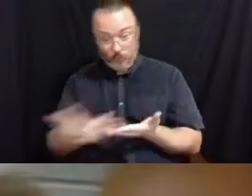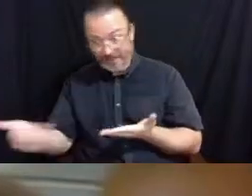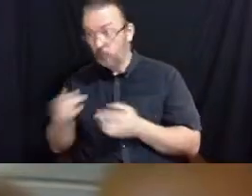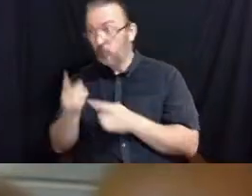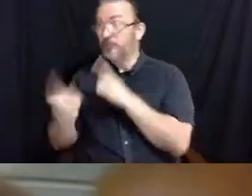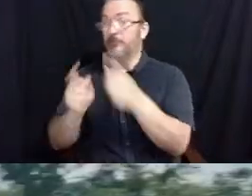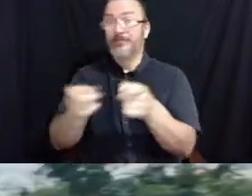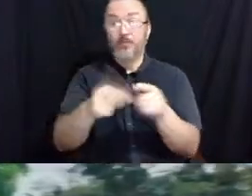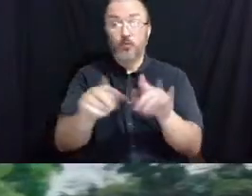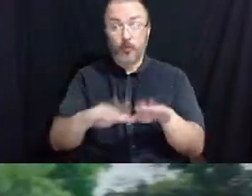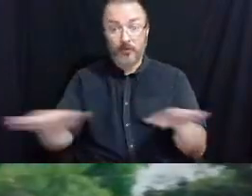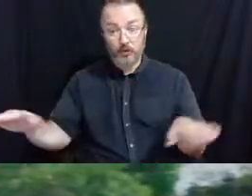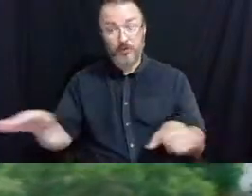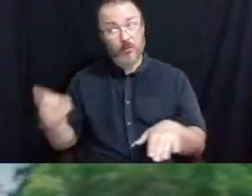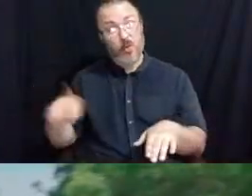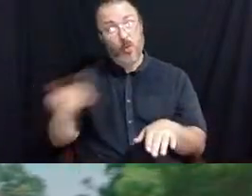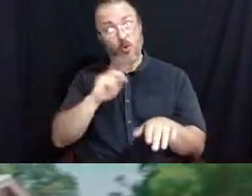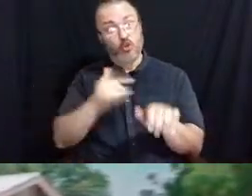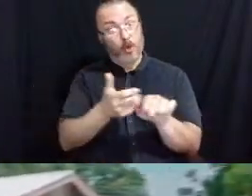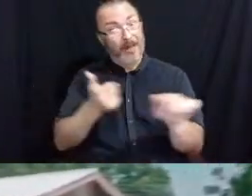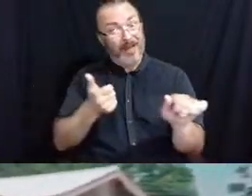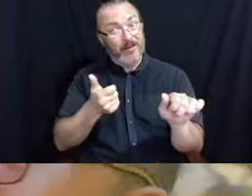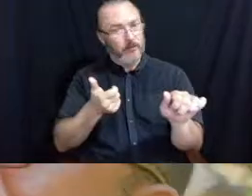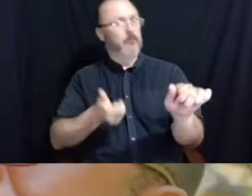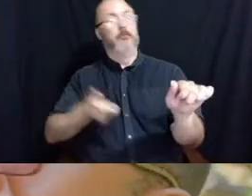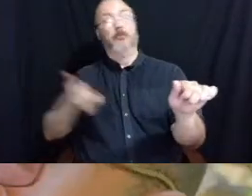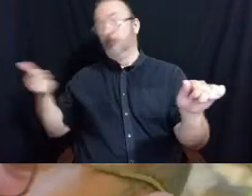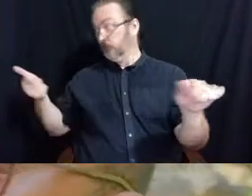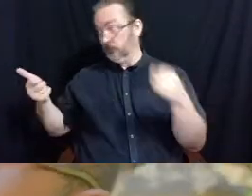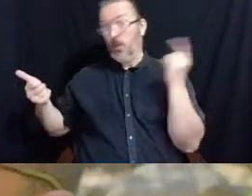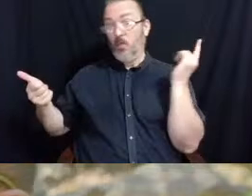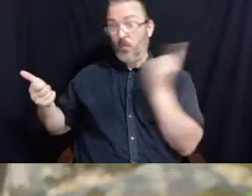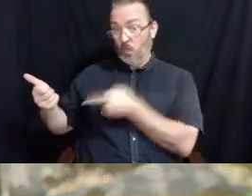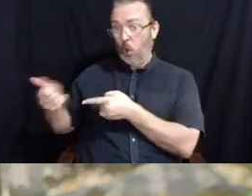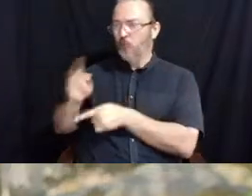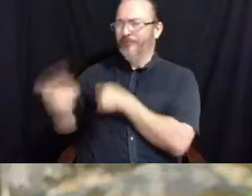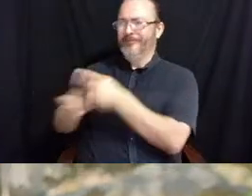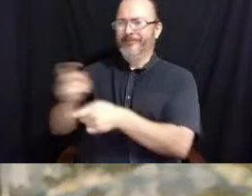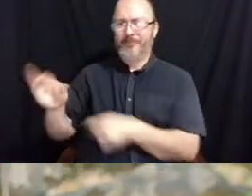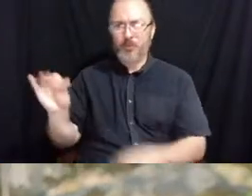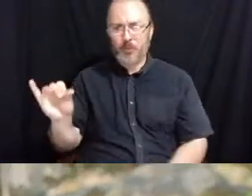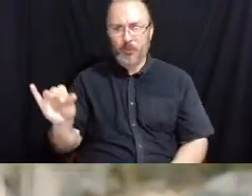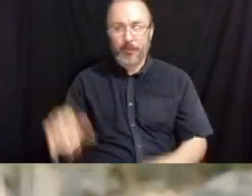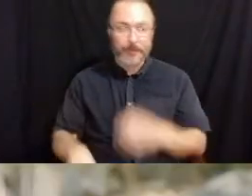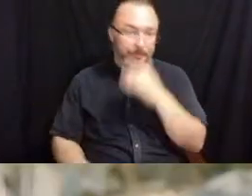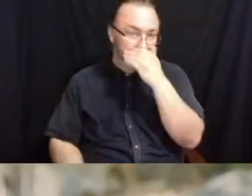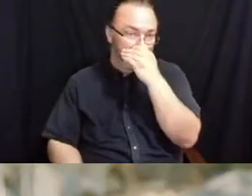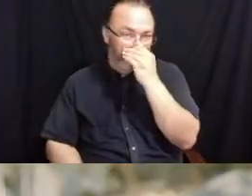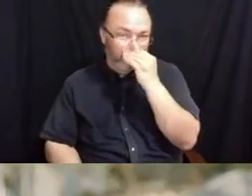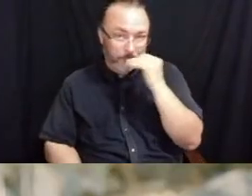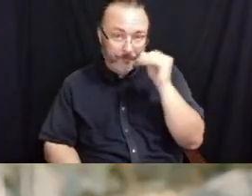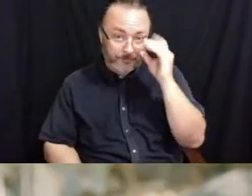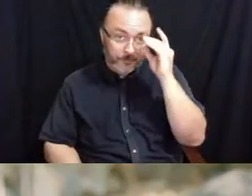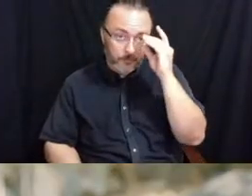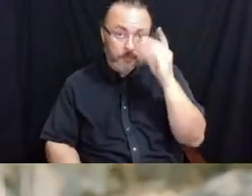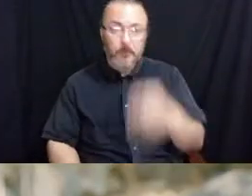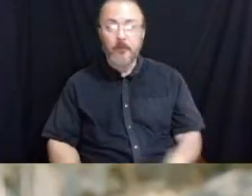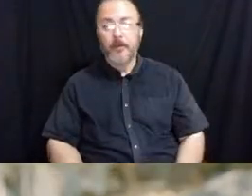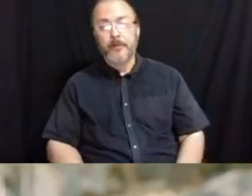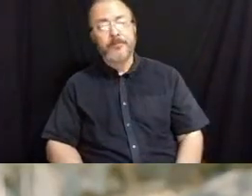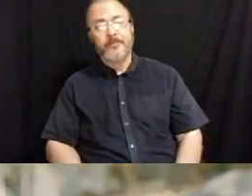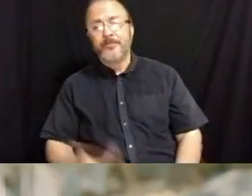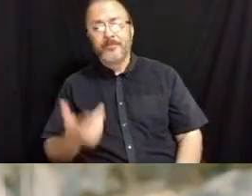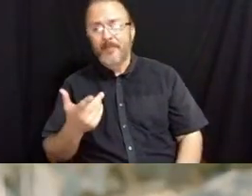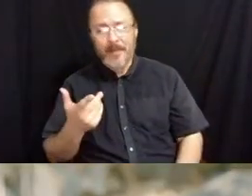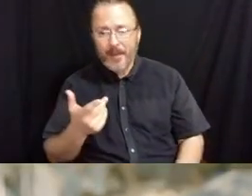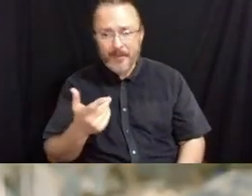devra être planifié conjointement. Il faut une planification conjointe. Les partenariats ne sauraient être trop soulignés. Vous n'êtes